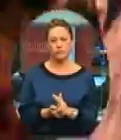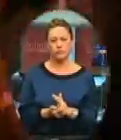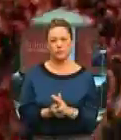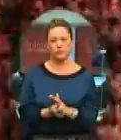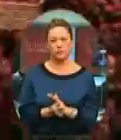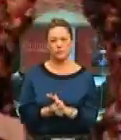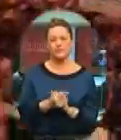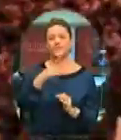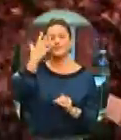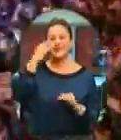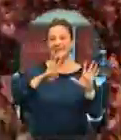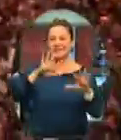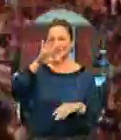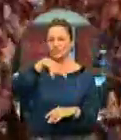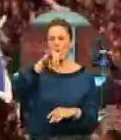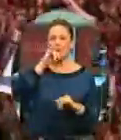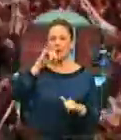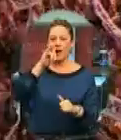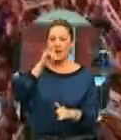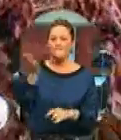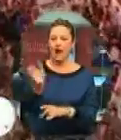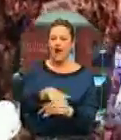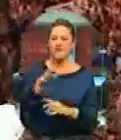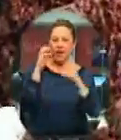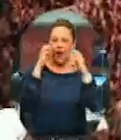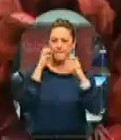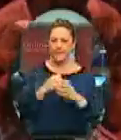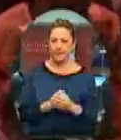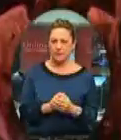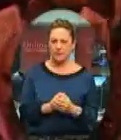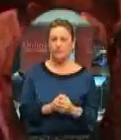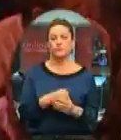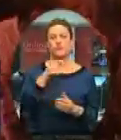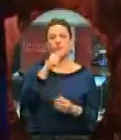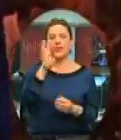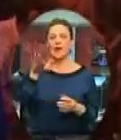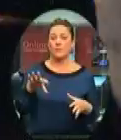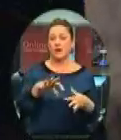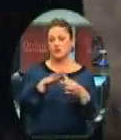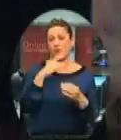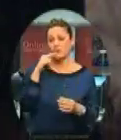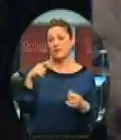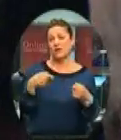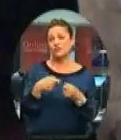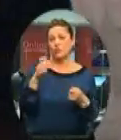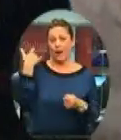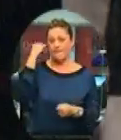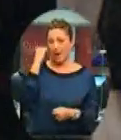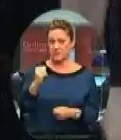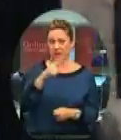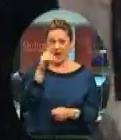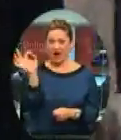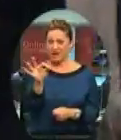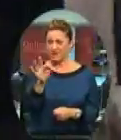לדין את פרסום התמונות גינו גם במפלגת העבודה תוך קשירת המקרה לרצח רבין גם אז הסתה